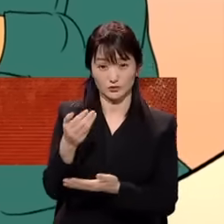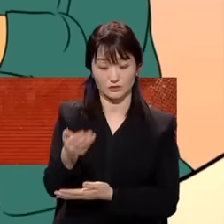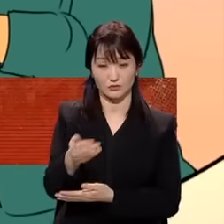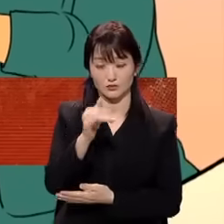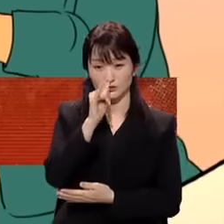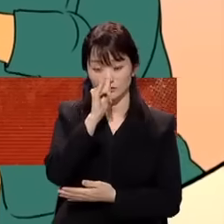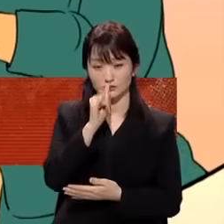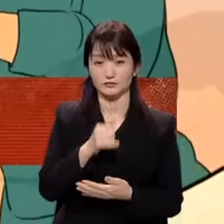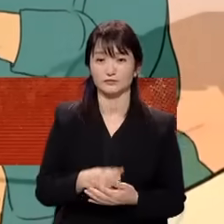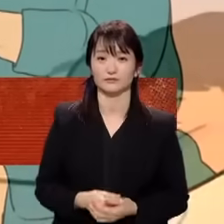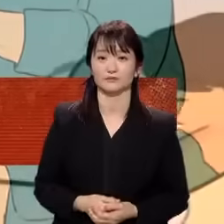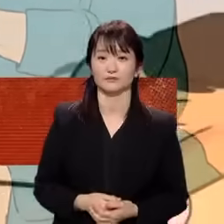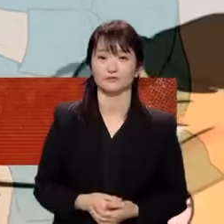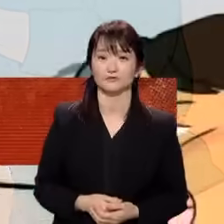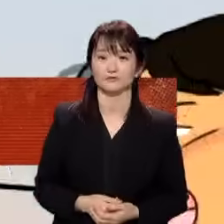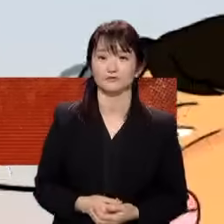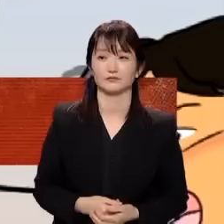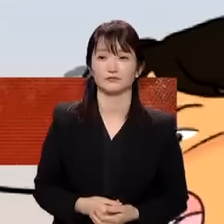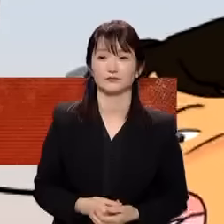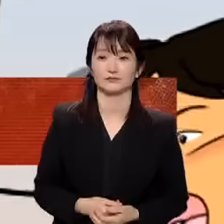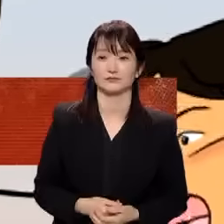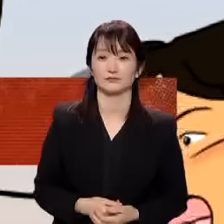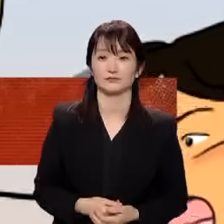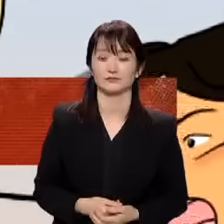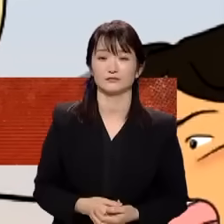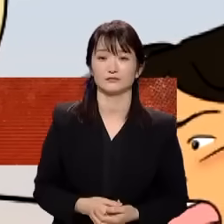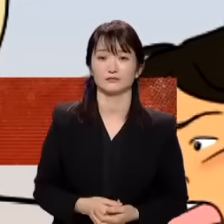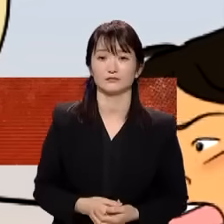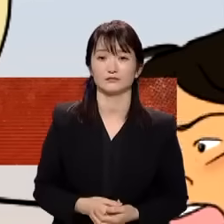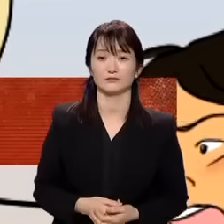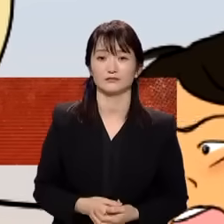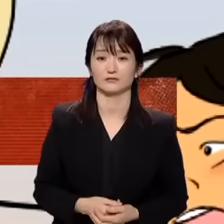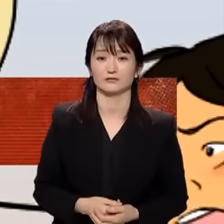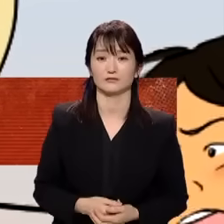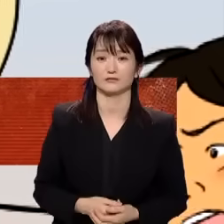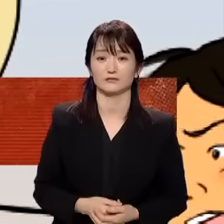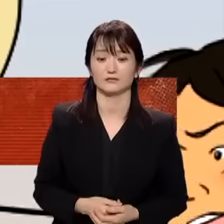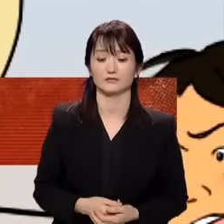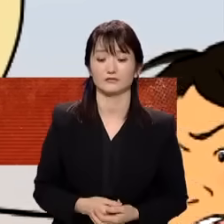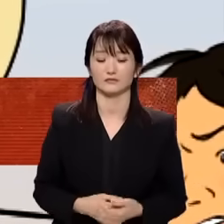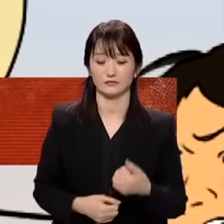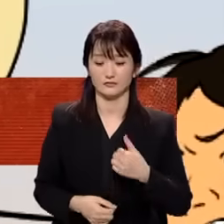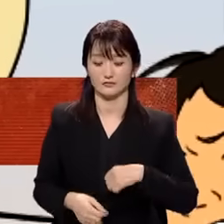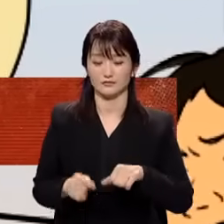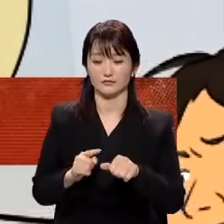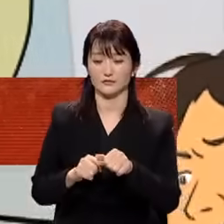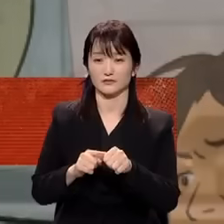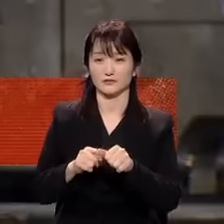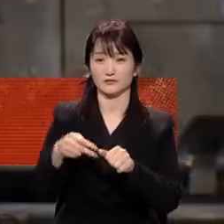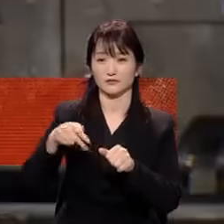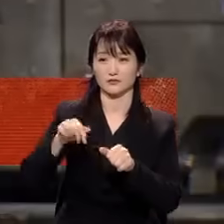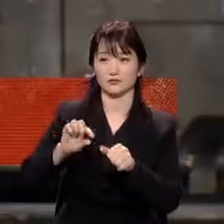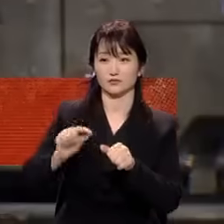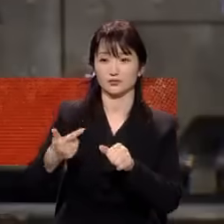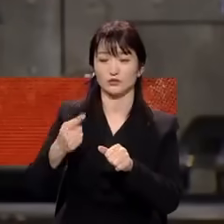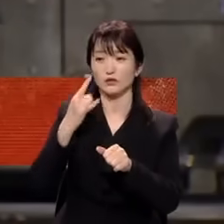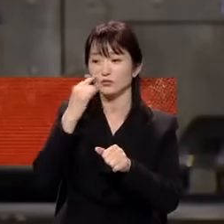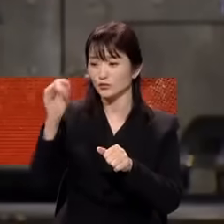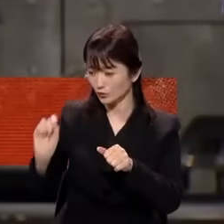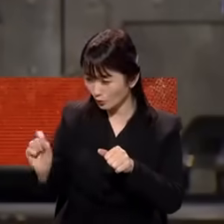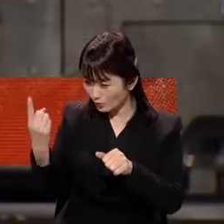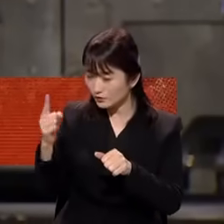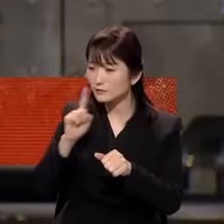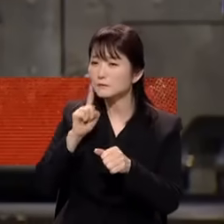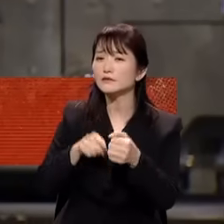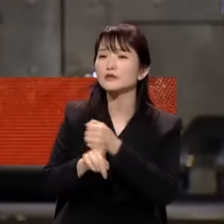않은 거다라는 얘기를 해서 하신 거잖아요. 그걸 가지고 성문이 이놈의 자식은 왜 저 어머니를 탓하는 거예요? 도대체